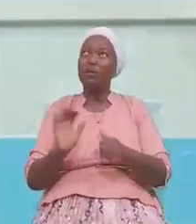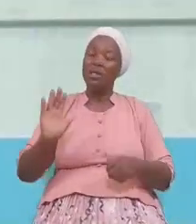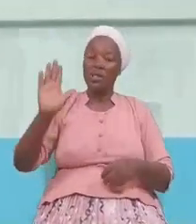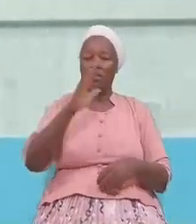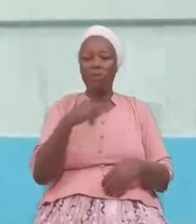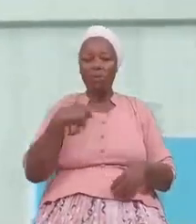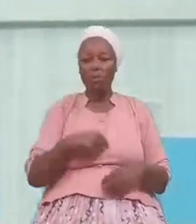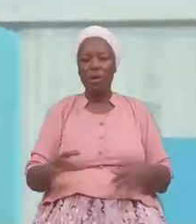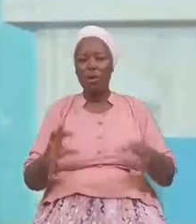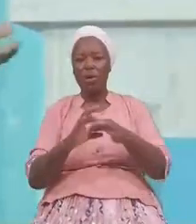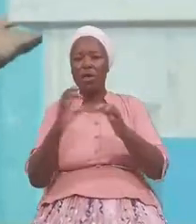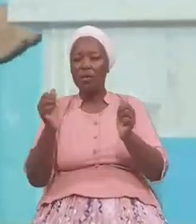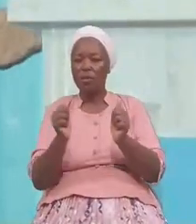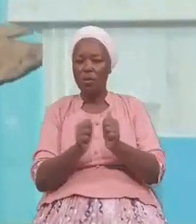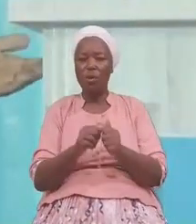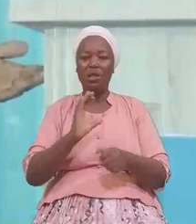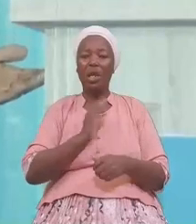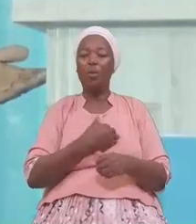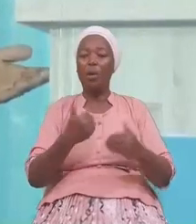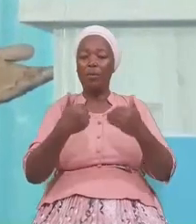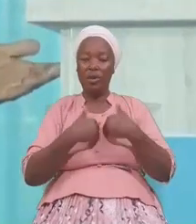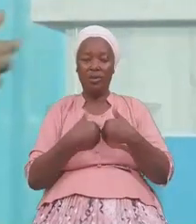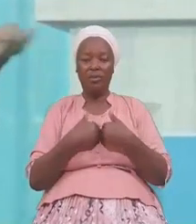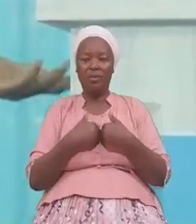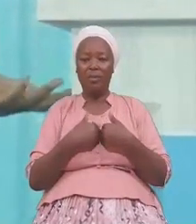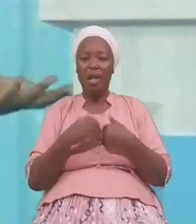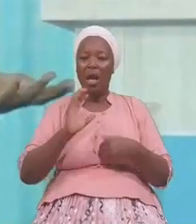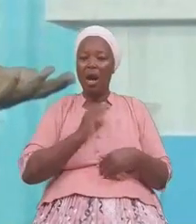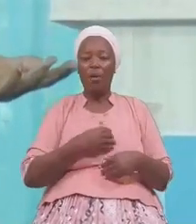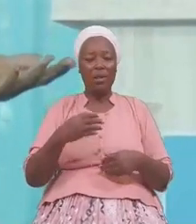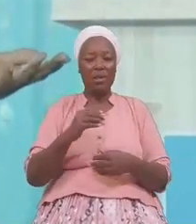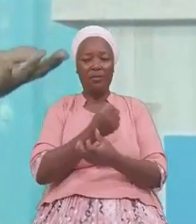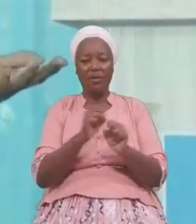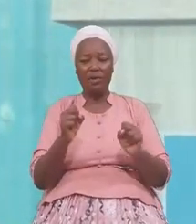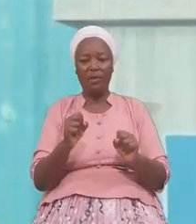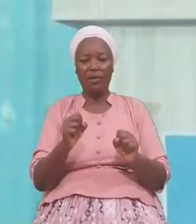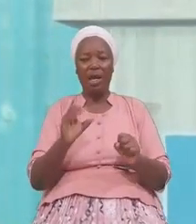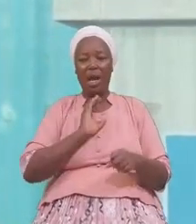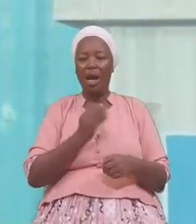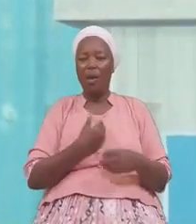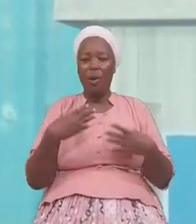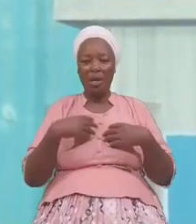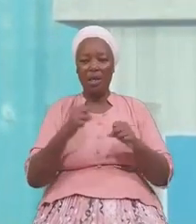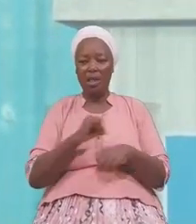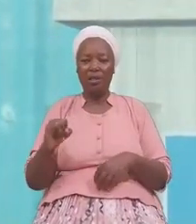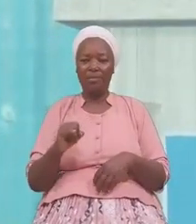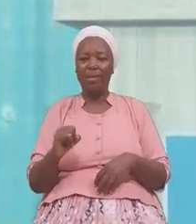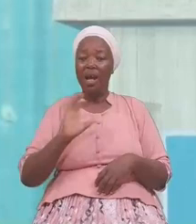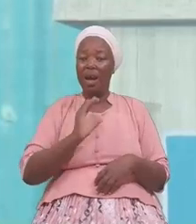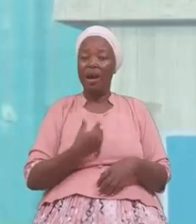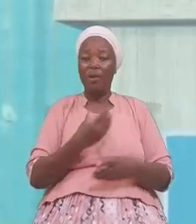connectons à notre possession, à notre salut, notre guérison, notre